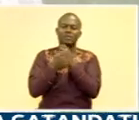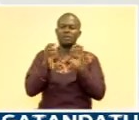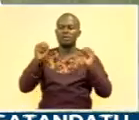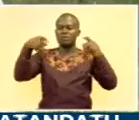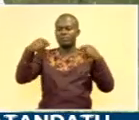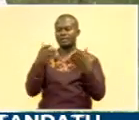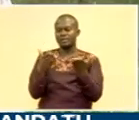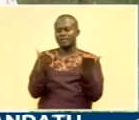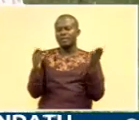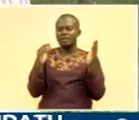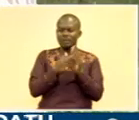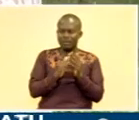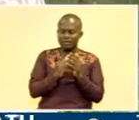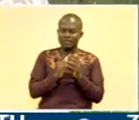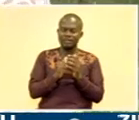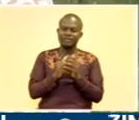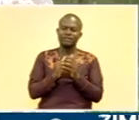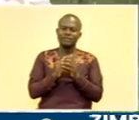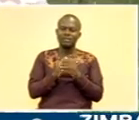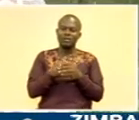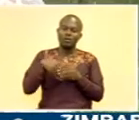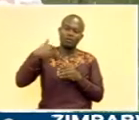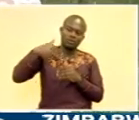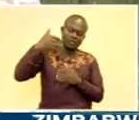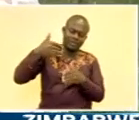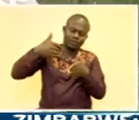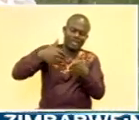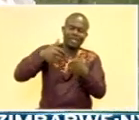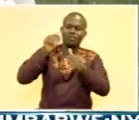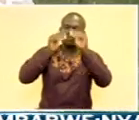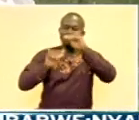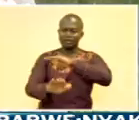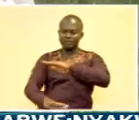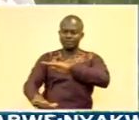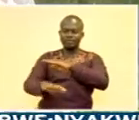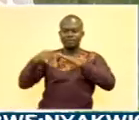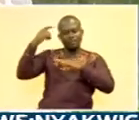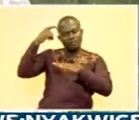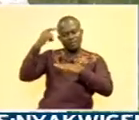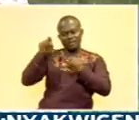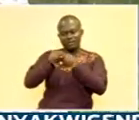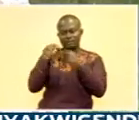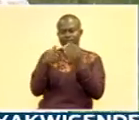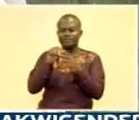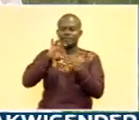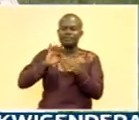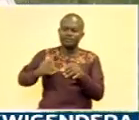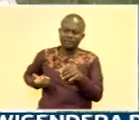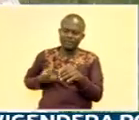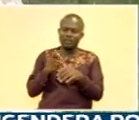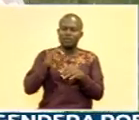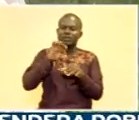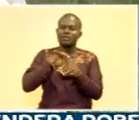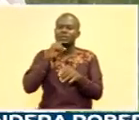abadepite. Icya kabiri ni uko tugenda tumanuka tujya hasi, imyumvire nayo kugira ngo ube natora umugore cyangwa